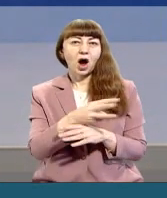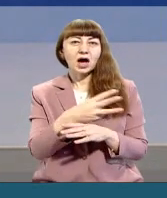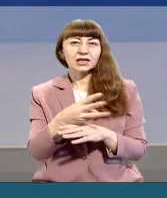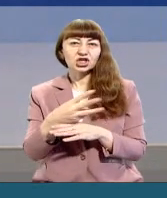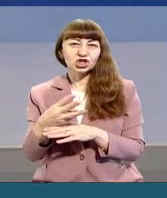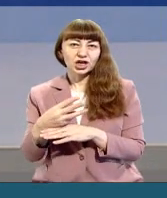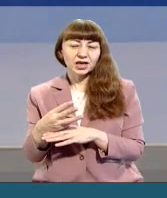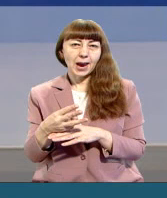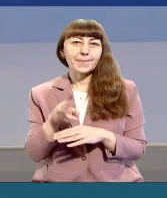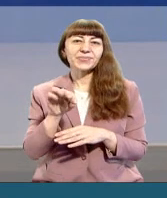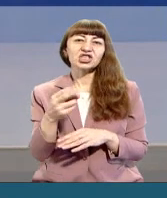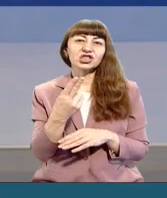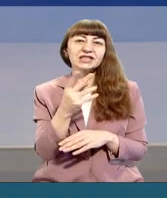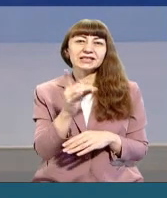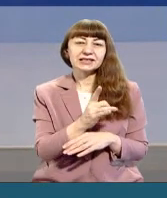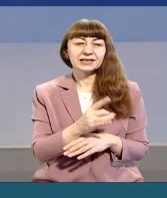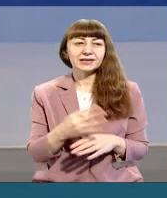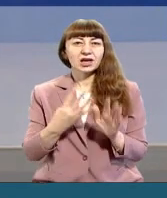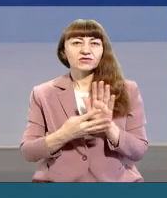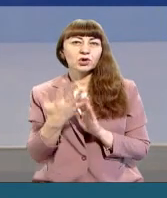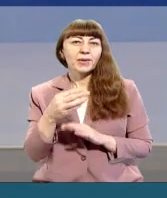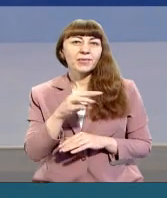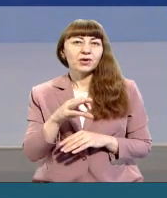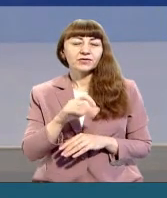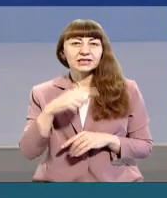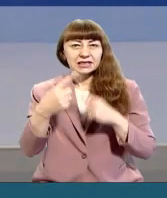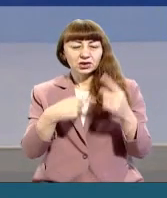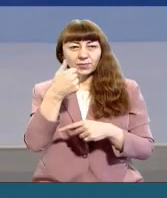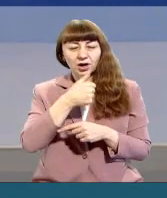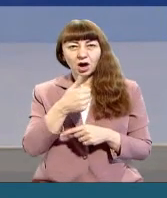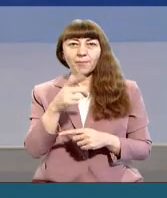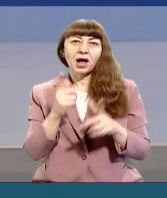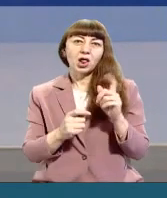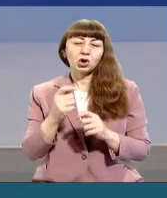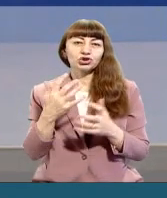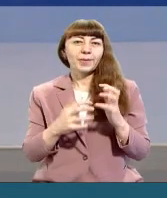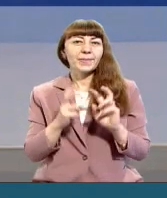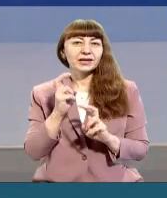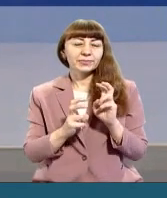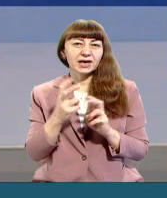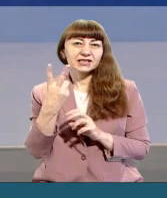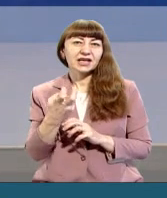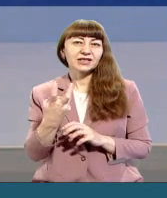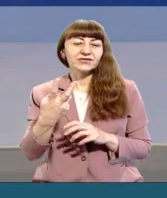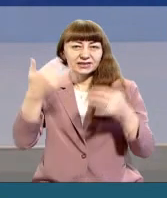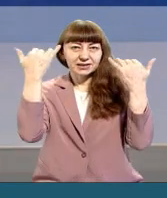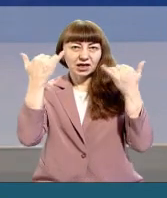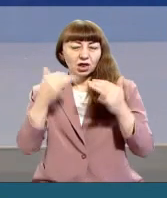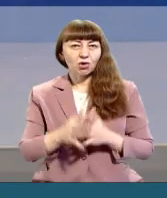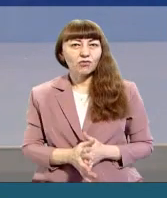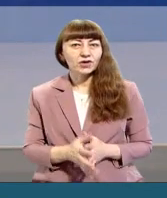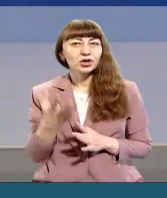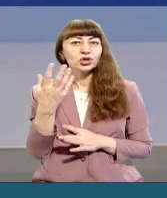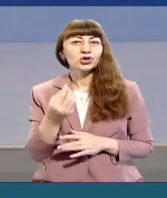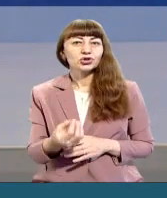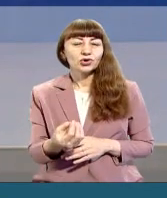заманауи жүйелерін орнатса, Айбек шаруа қожалығы малшыларға арналған баспана салды. Келер жылы 200 бас ірі қара малға шақталған сүт